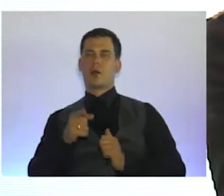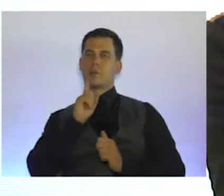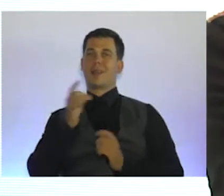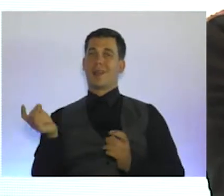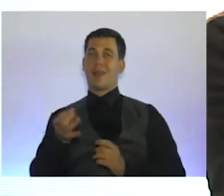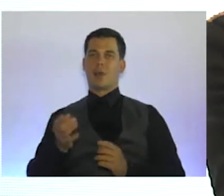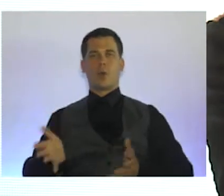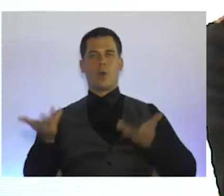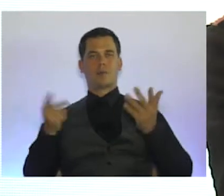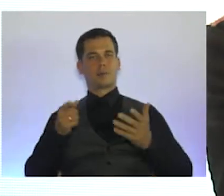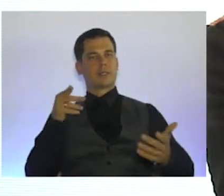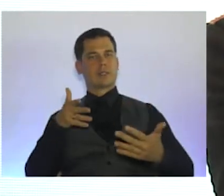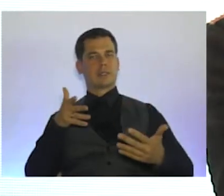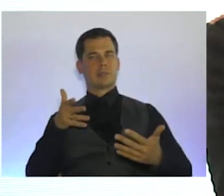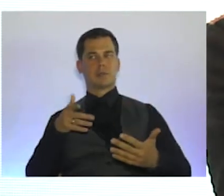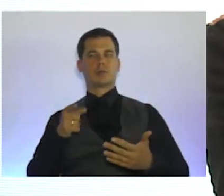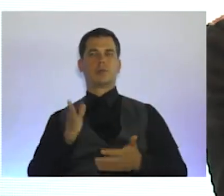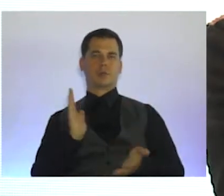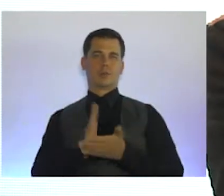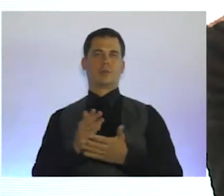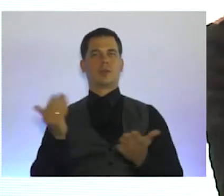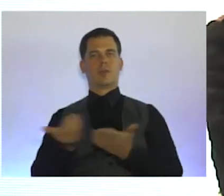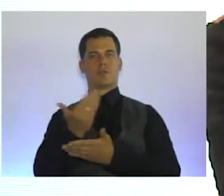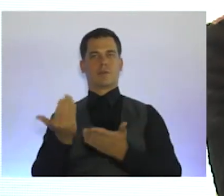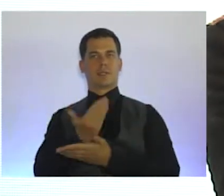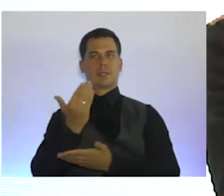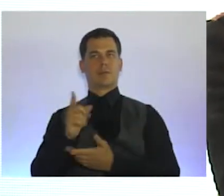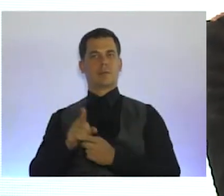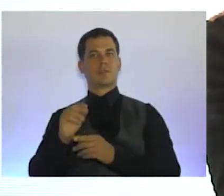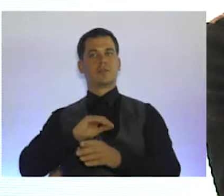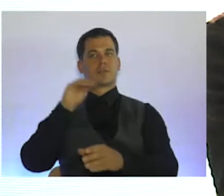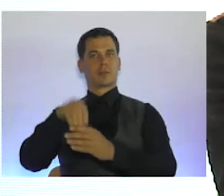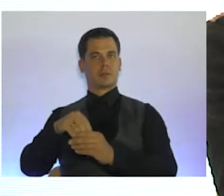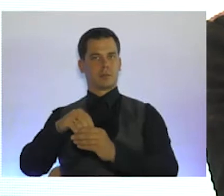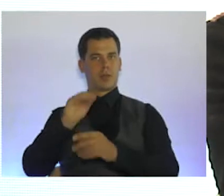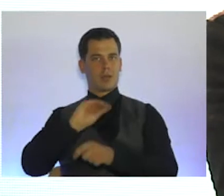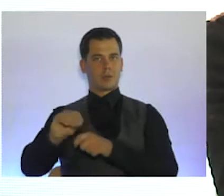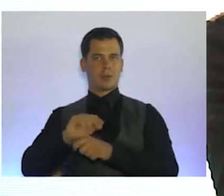ta dyfuzja, że tak powiem, innowacji do instytucji edukacyjnych jest o wiele